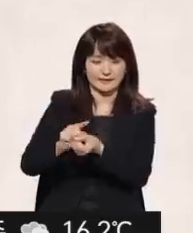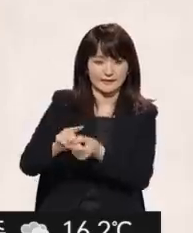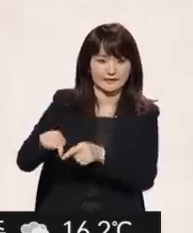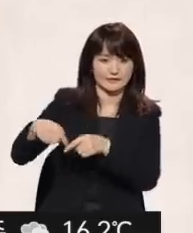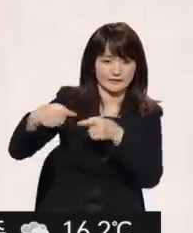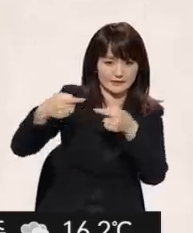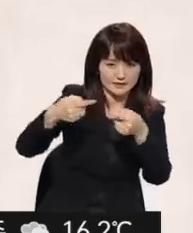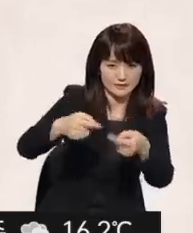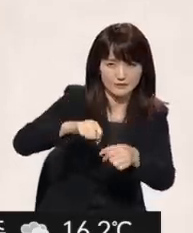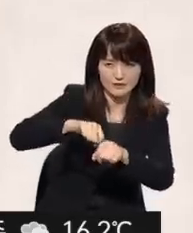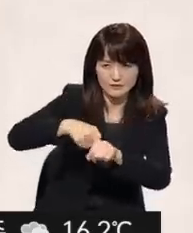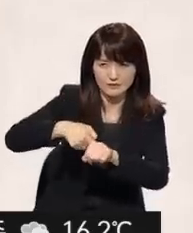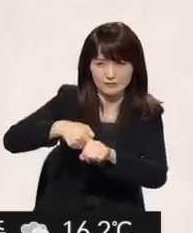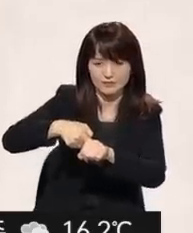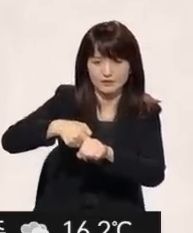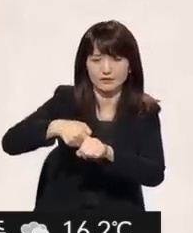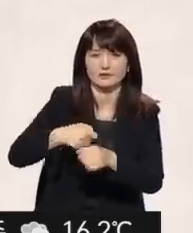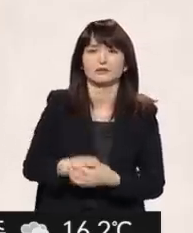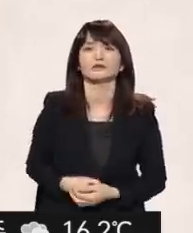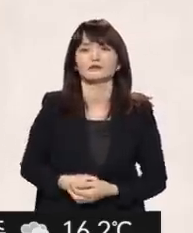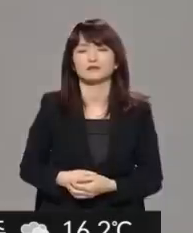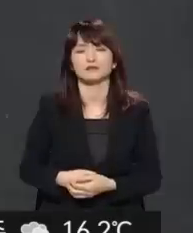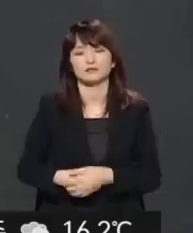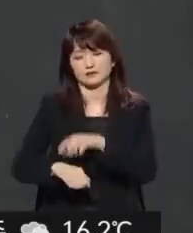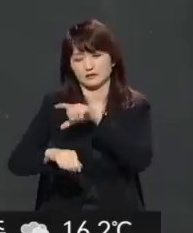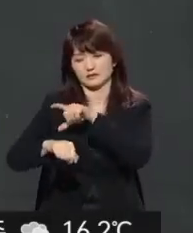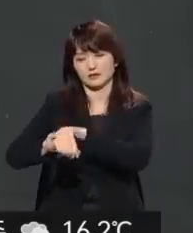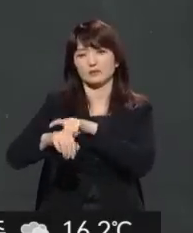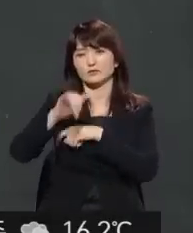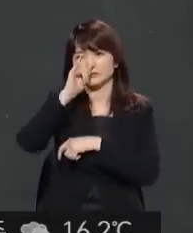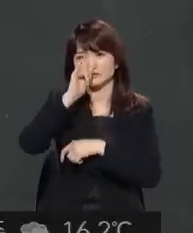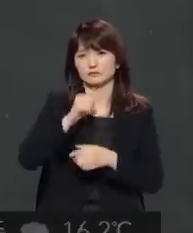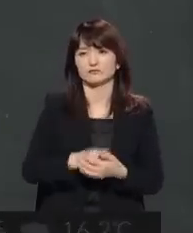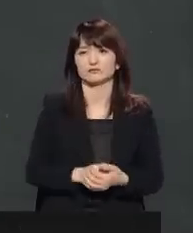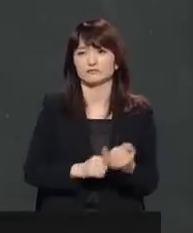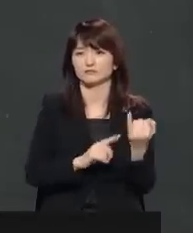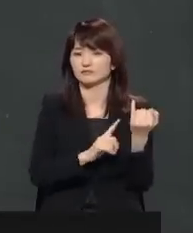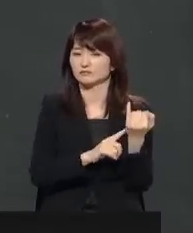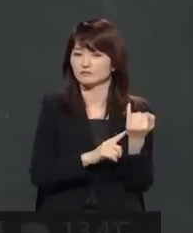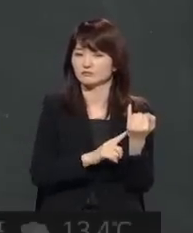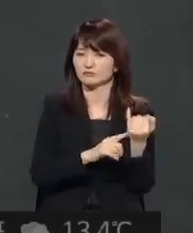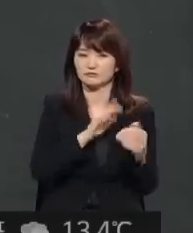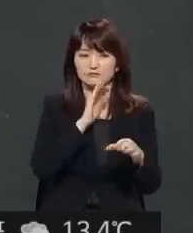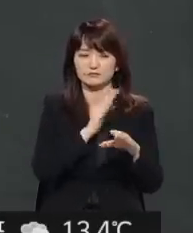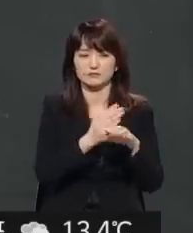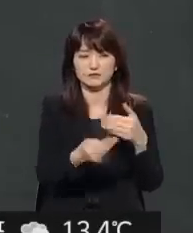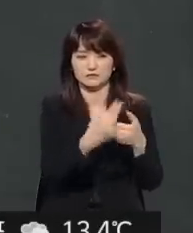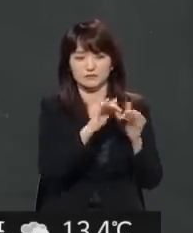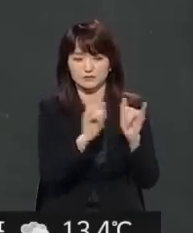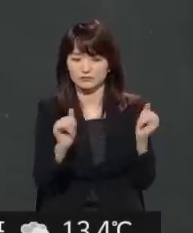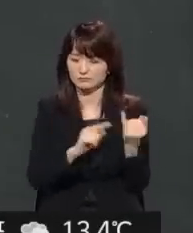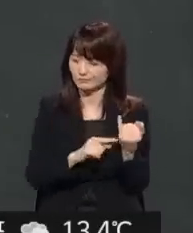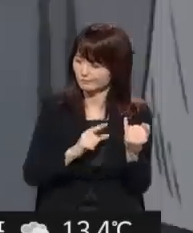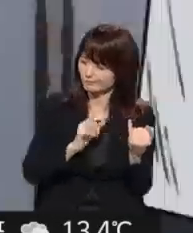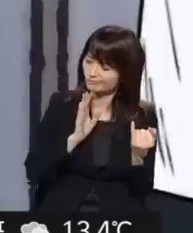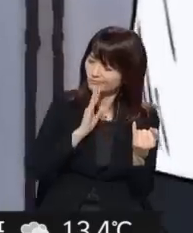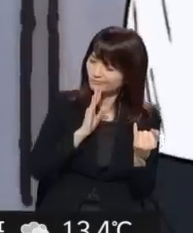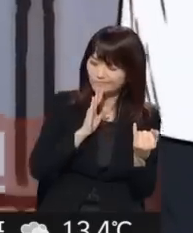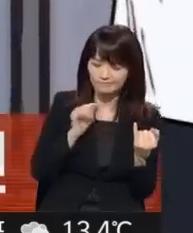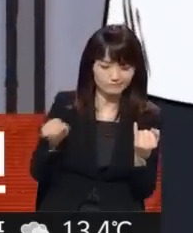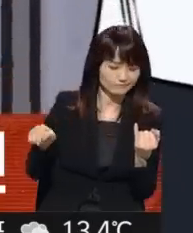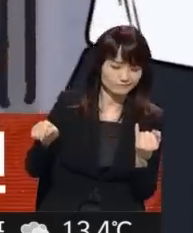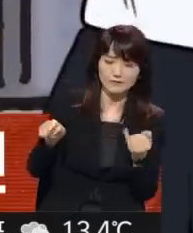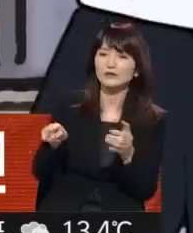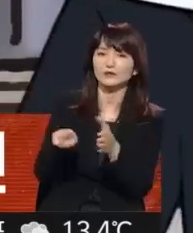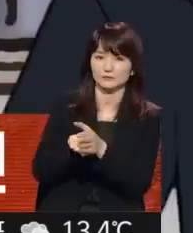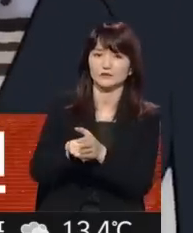처벌을 받았어 그래서 경력이 있기 때문에 사고 있는 거야라고 했기 때문에이 여성 같은 경우는 탈북 여성이니까 긴가인가 하면서도 그 말을 믿었던